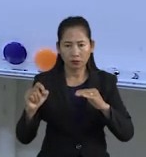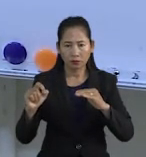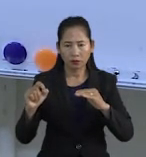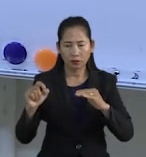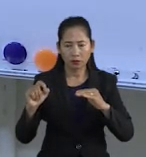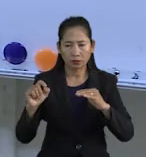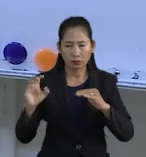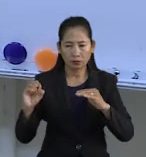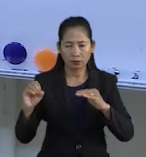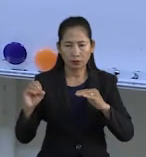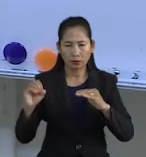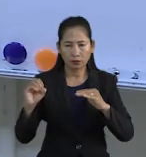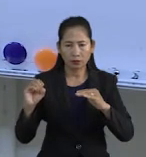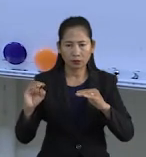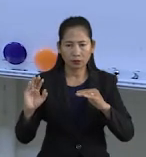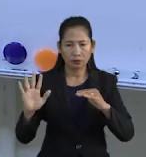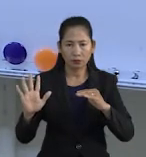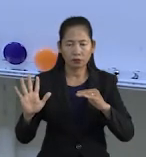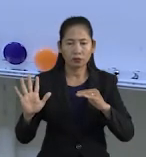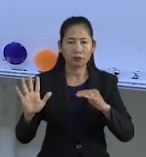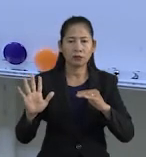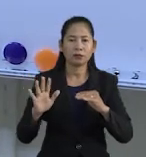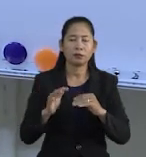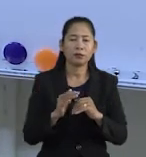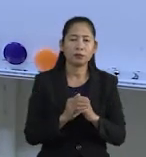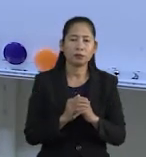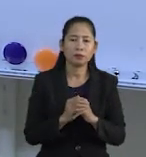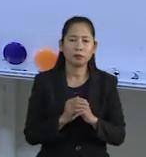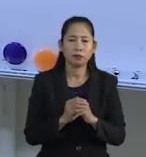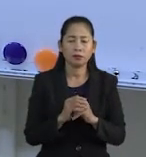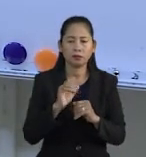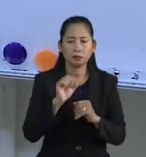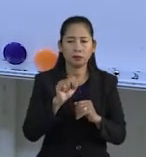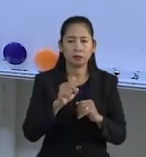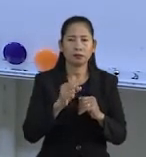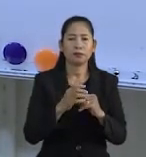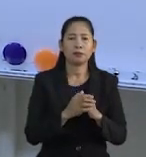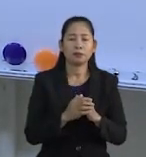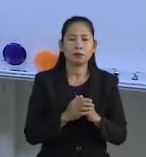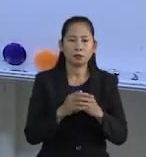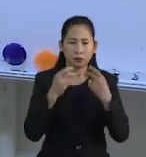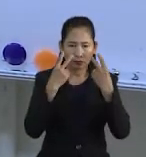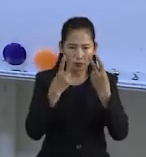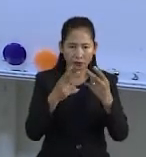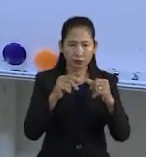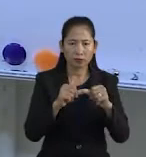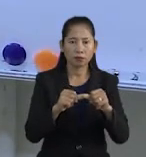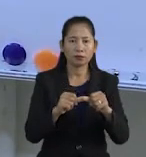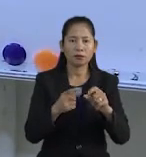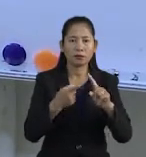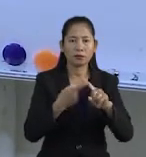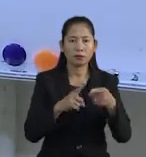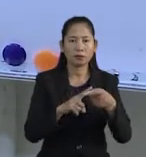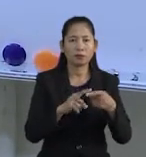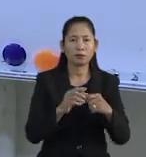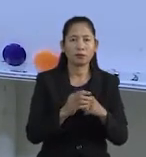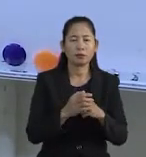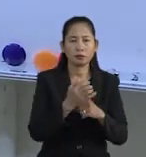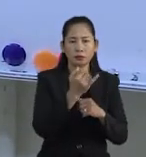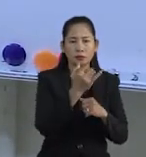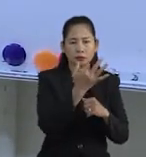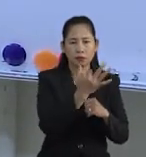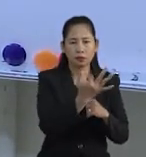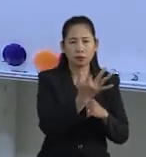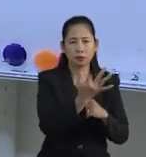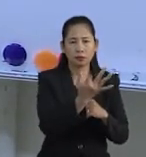chết sôn ram nè con nè bà lấy con mưa màu tiết nơi lấy mãn đi con nơi lấy phẩm